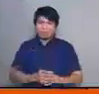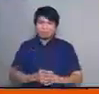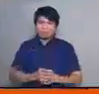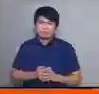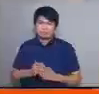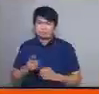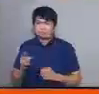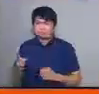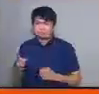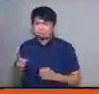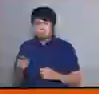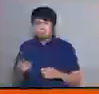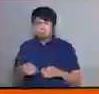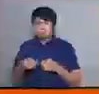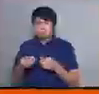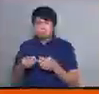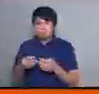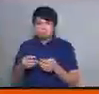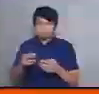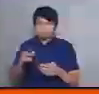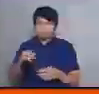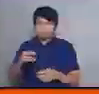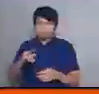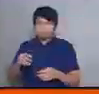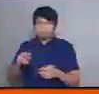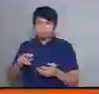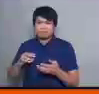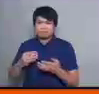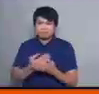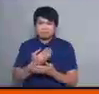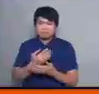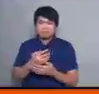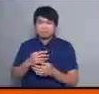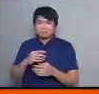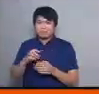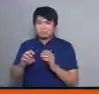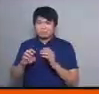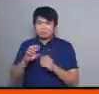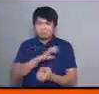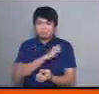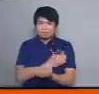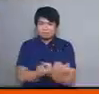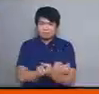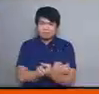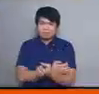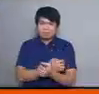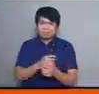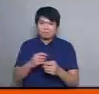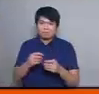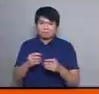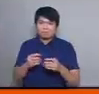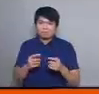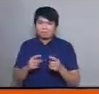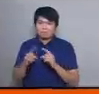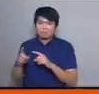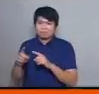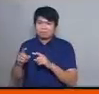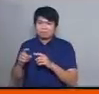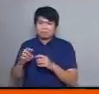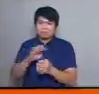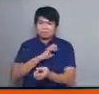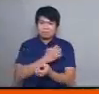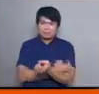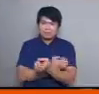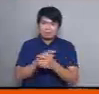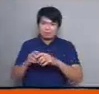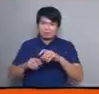Isusulong na rin ng Meralco ang renewable energy sa kabila ng limitasyon sa transmission. We're now going through an energy transition where we